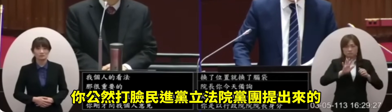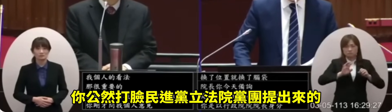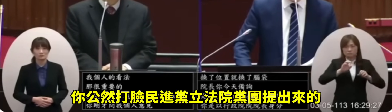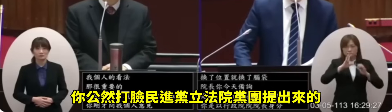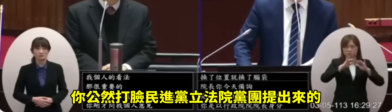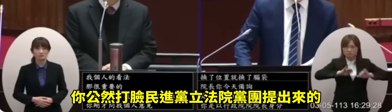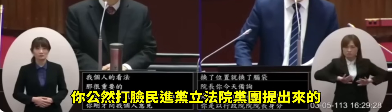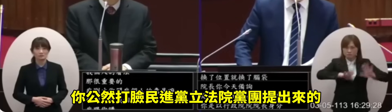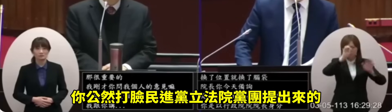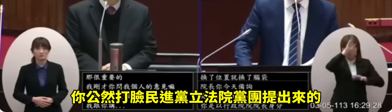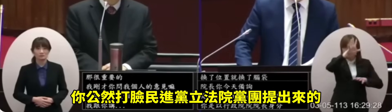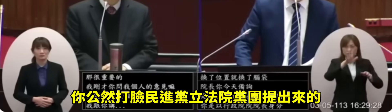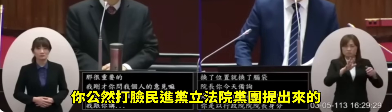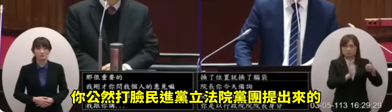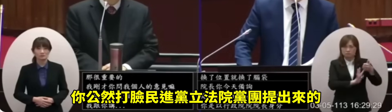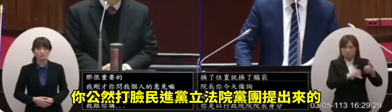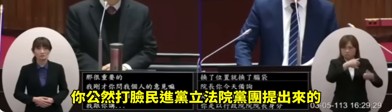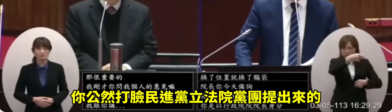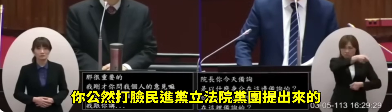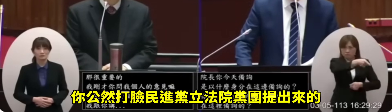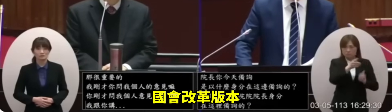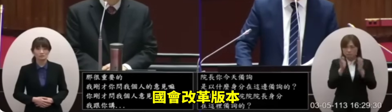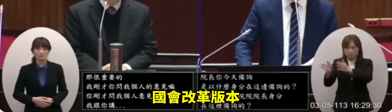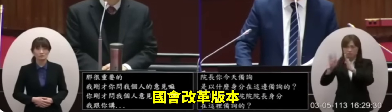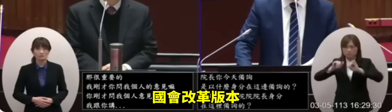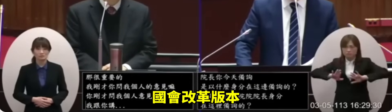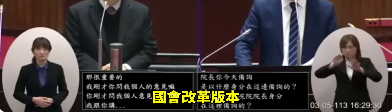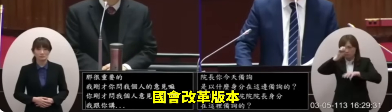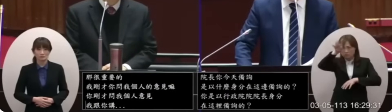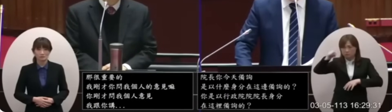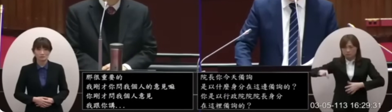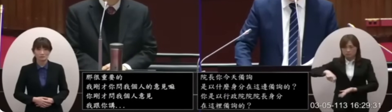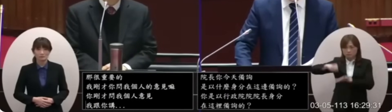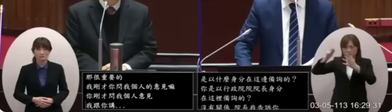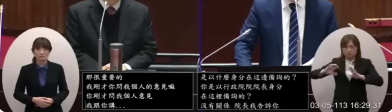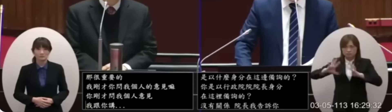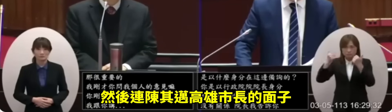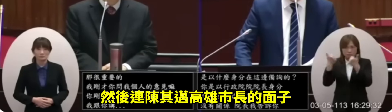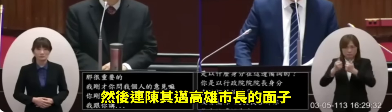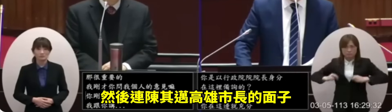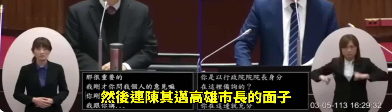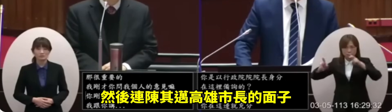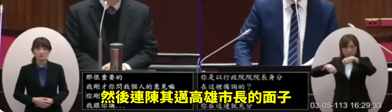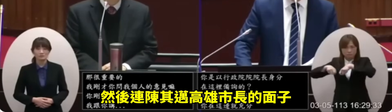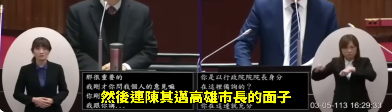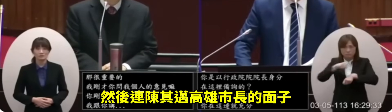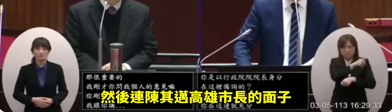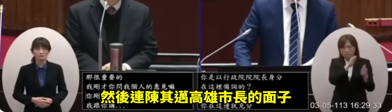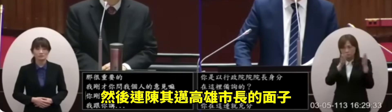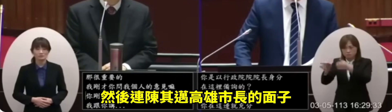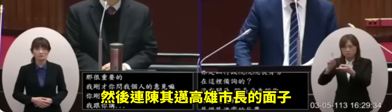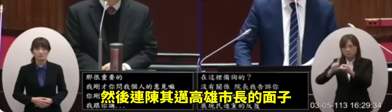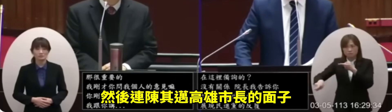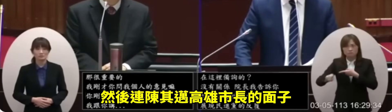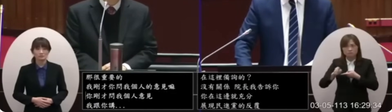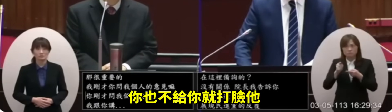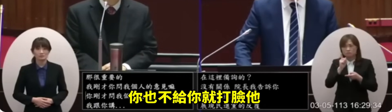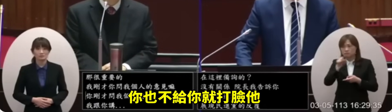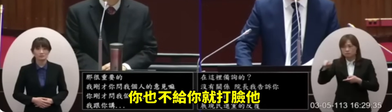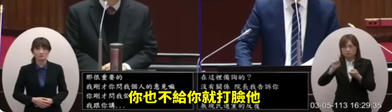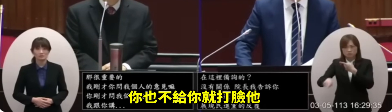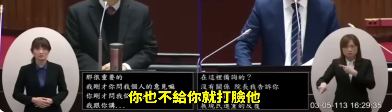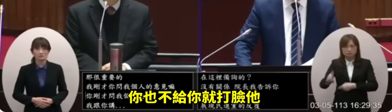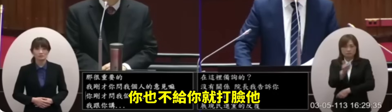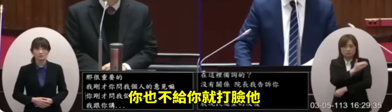你公然打脸民进党立法院党团提出来的国会改革版本， 然后呢，连陈其迈高雄市长的面子你也